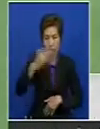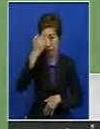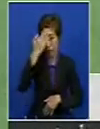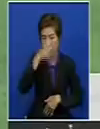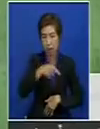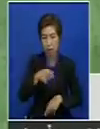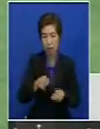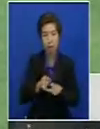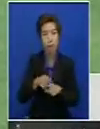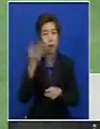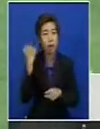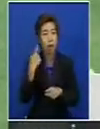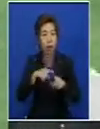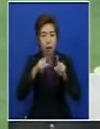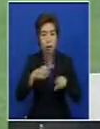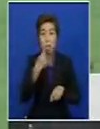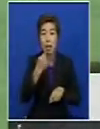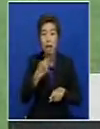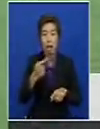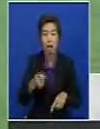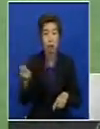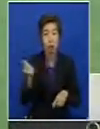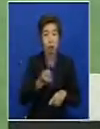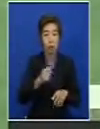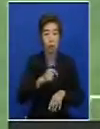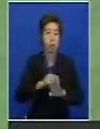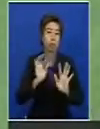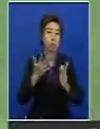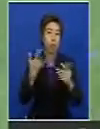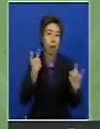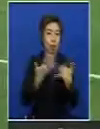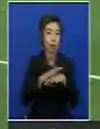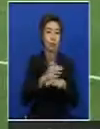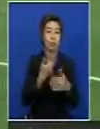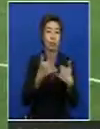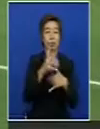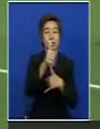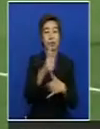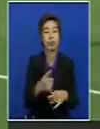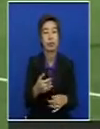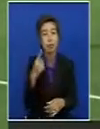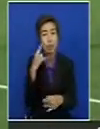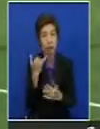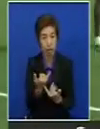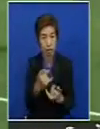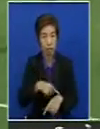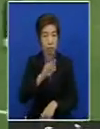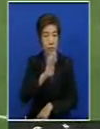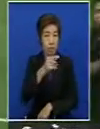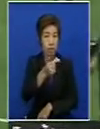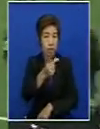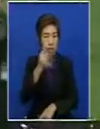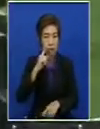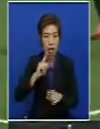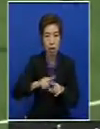สาวดีพิมพ์พลทดแบนกลับมาสู่ทีมคนที่บาดเจ็บนั้นมีเพียงแค่โกตัวจริงอย่างนฤทธวีคุณครับทำให้เกมนี้มือหนึ่งจะตกเป็น